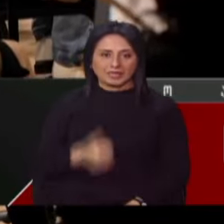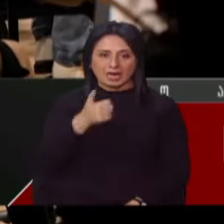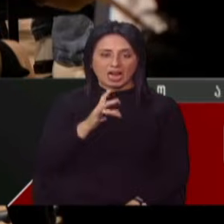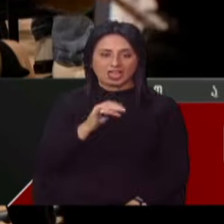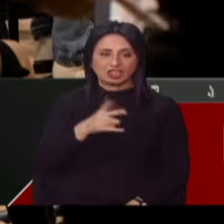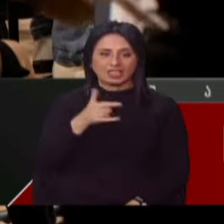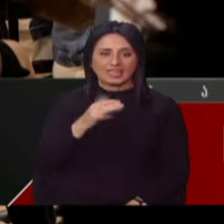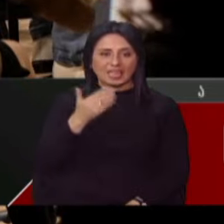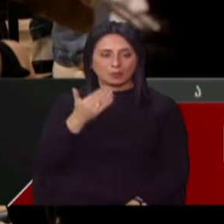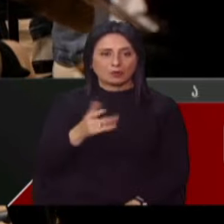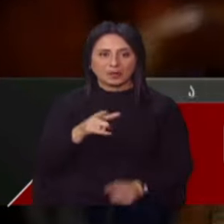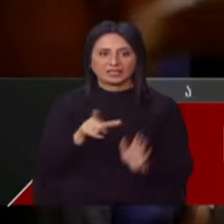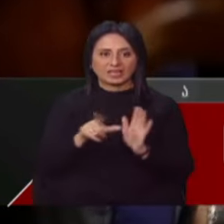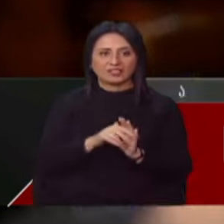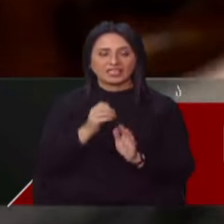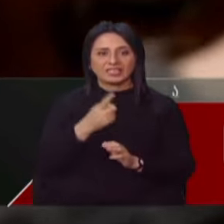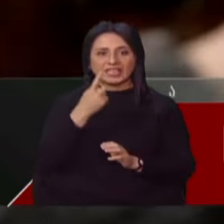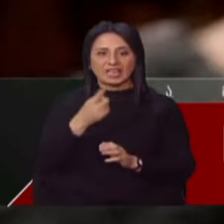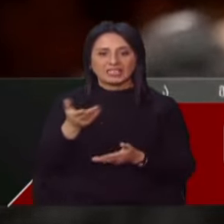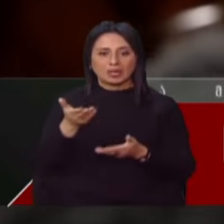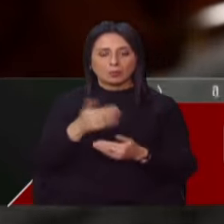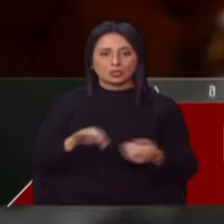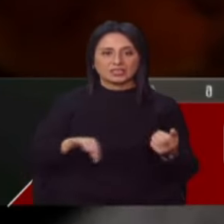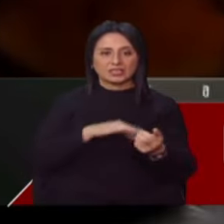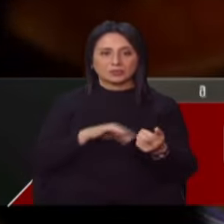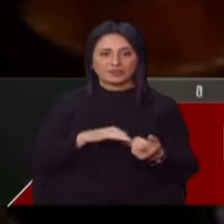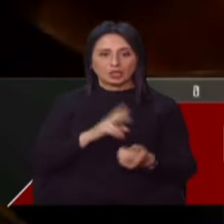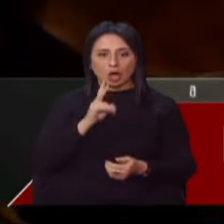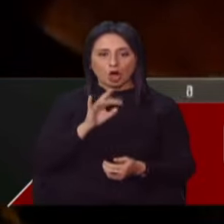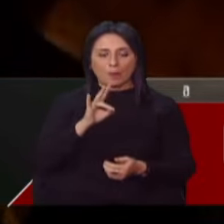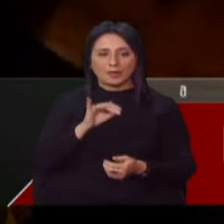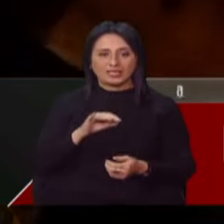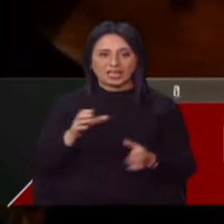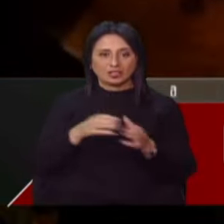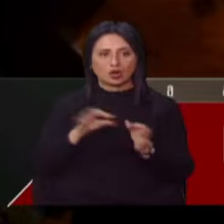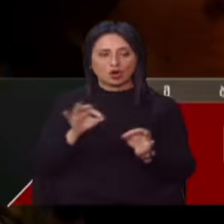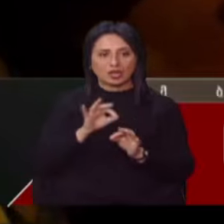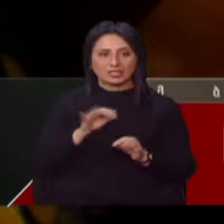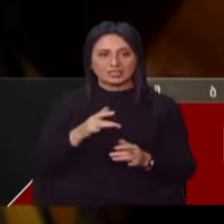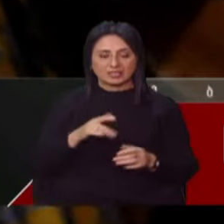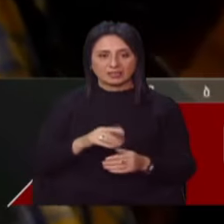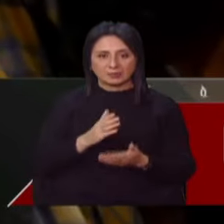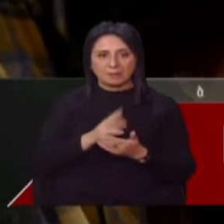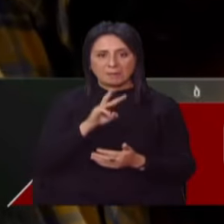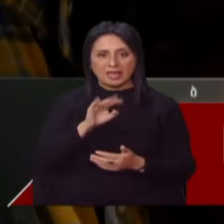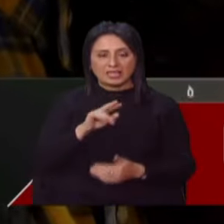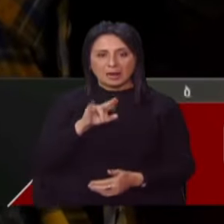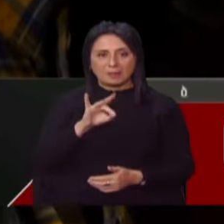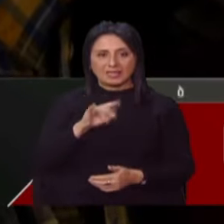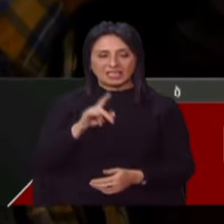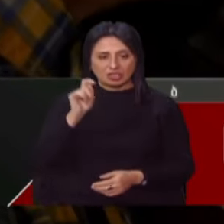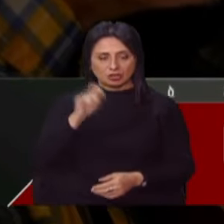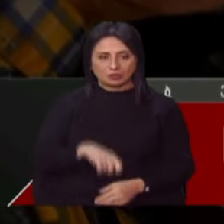Gyaqanchelis natsarmoebs mattan ertat kidev erti mozveuli meviolinet da Kopenhagenis kameruli orkestris konsertmaisteri Madara